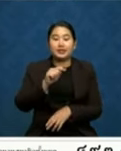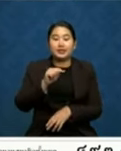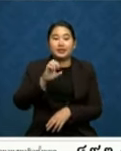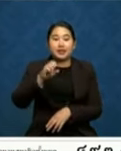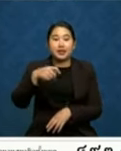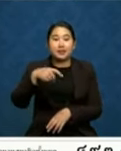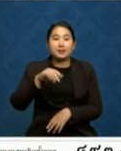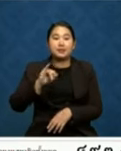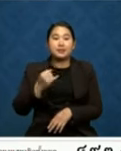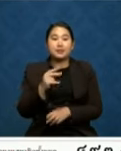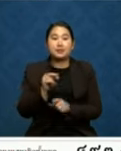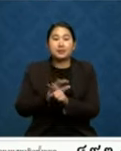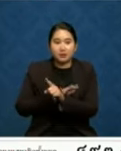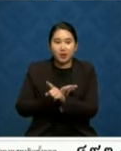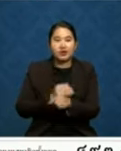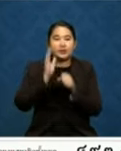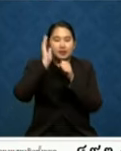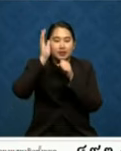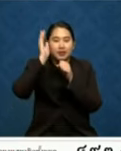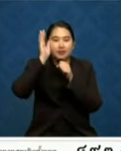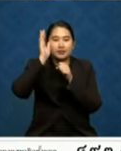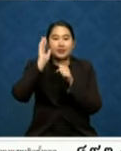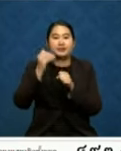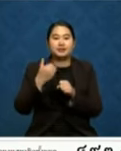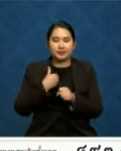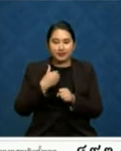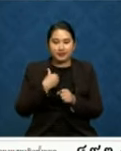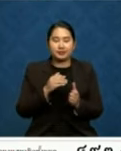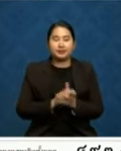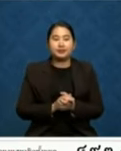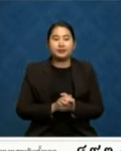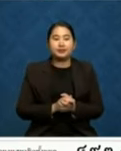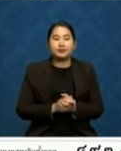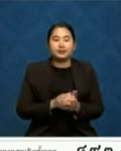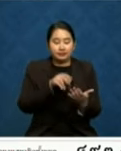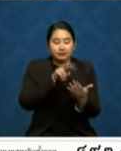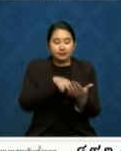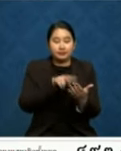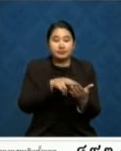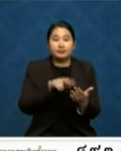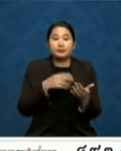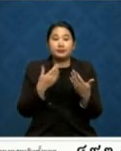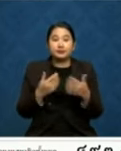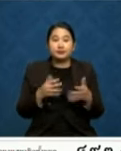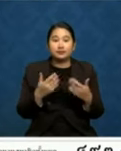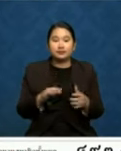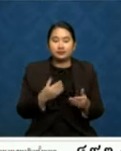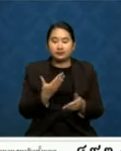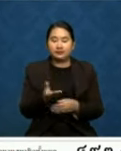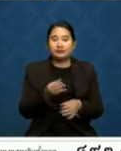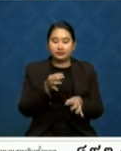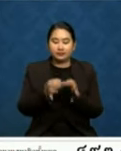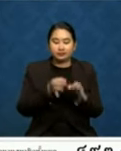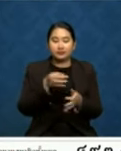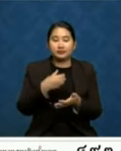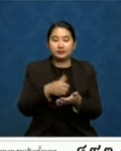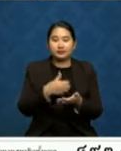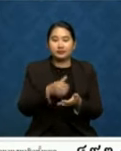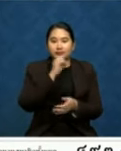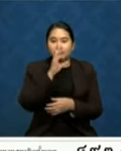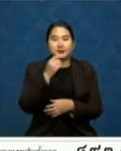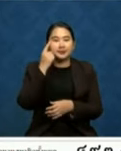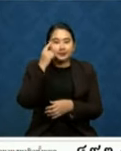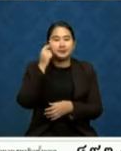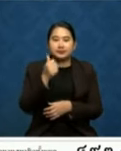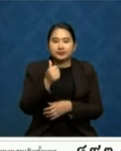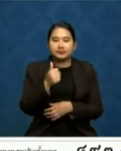จน์นะครับและคณะซึ่งไปนำเสนอรายงานฉบับนี้มานะครับซึ่งผมอ่านดูรายงานและจากที่ท่านได้ชี้แจงเนี่ยก็ถือว่าเป็นนิมิตห